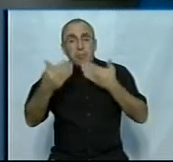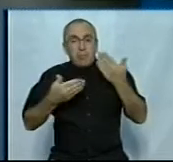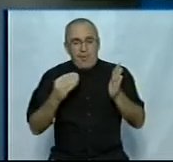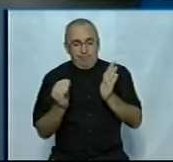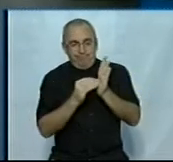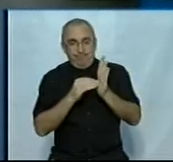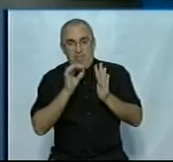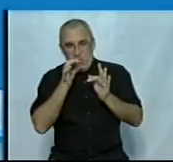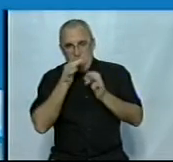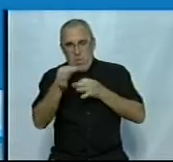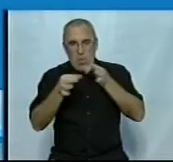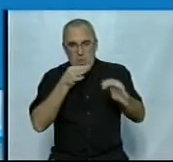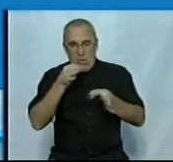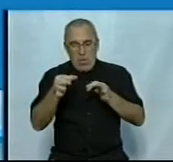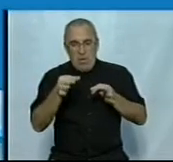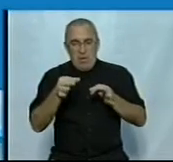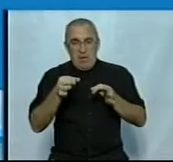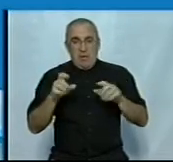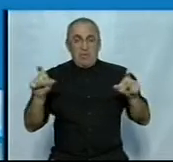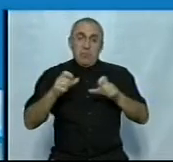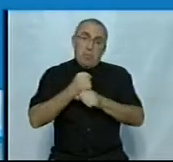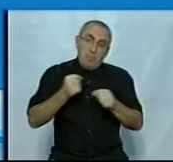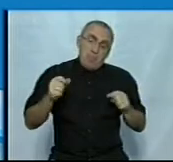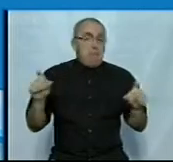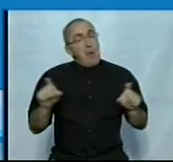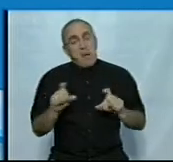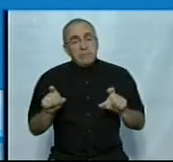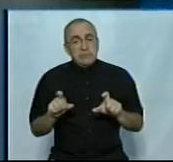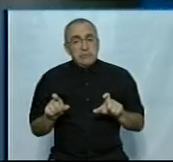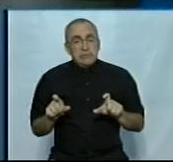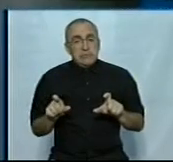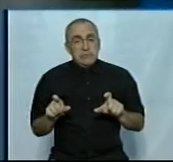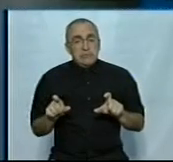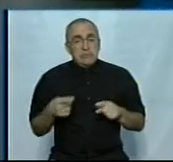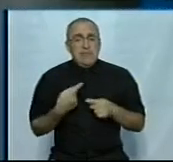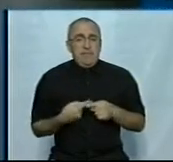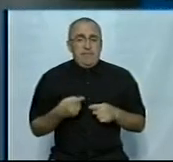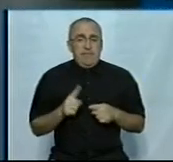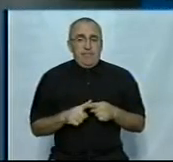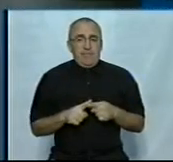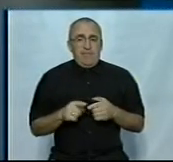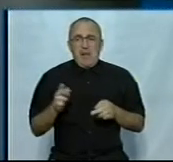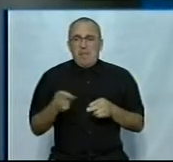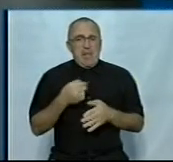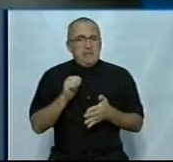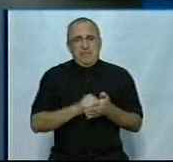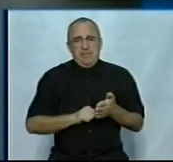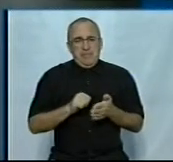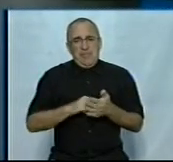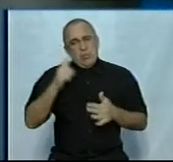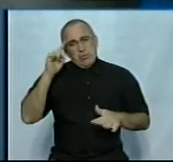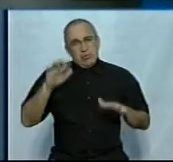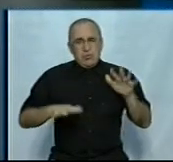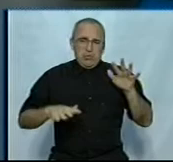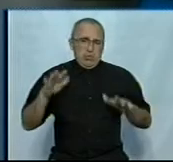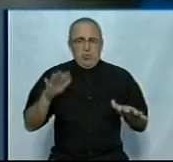коментарях під цим постом, супермаркет чи магазин? Дмитре, ну це безпідставні якісь сумніви,